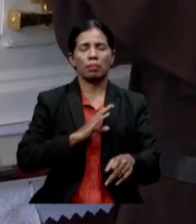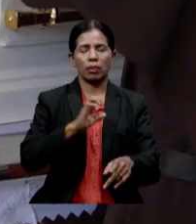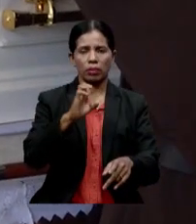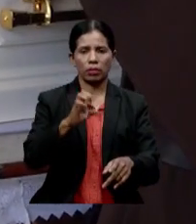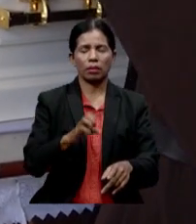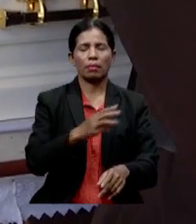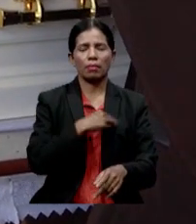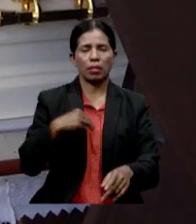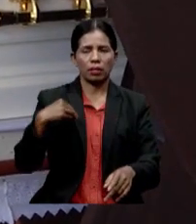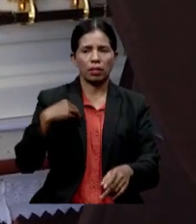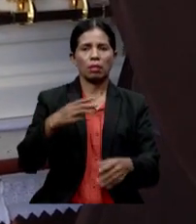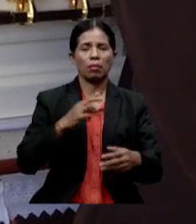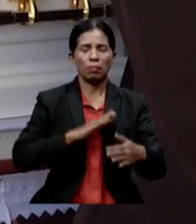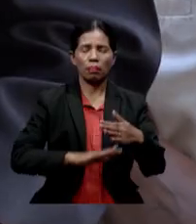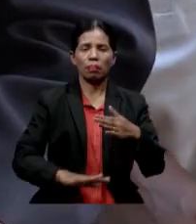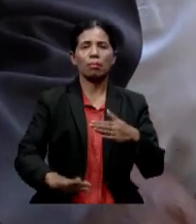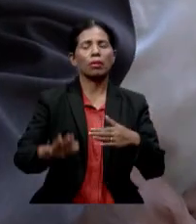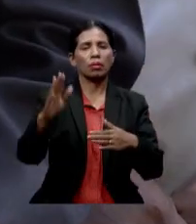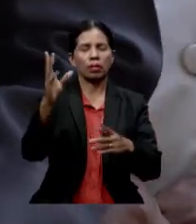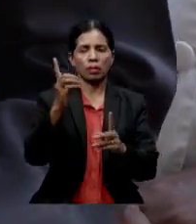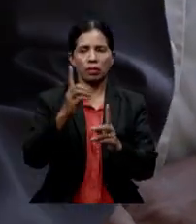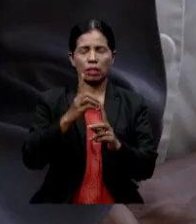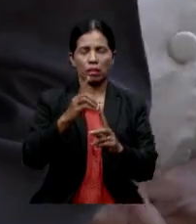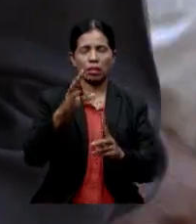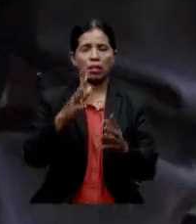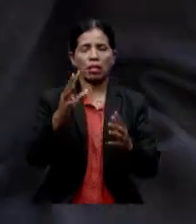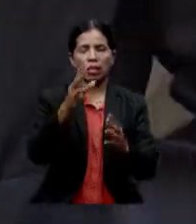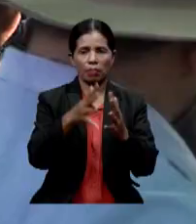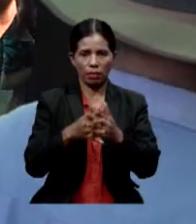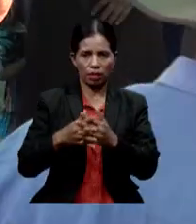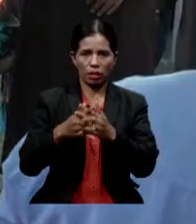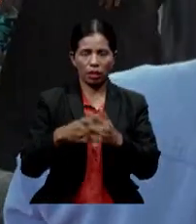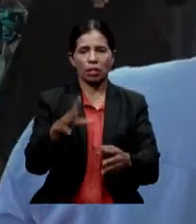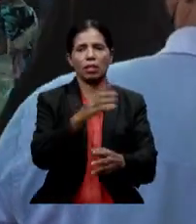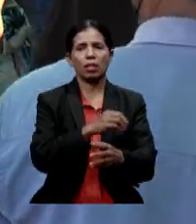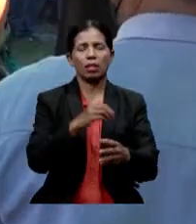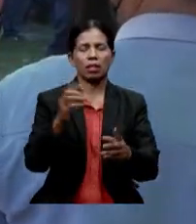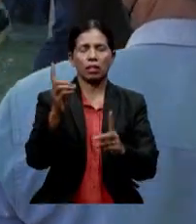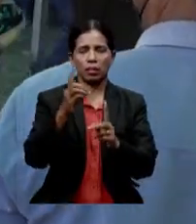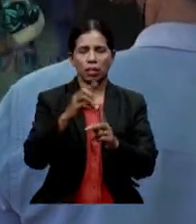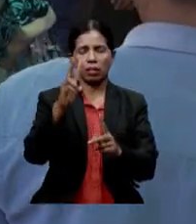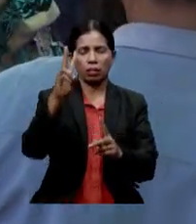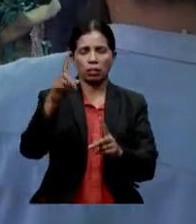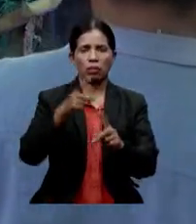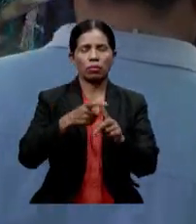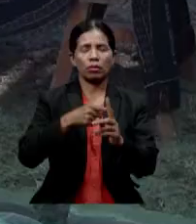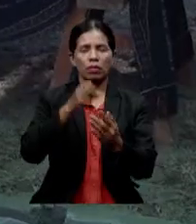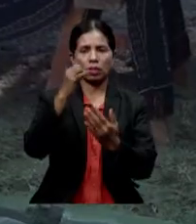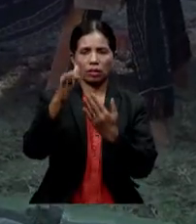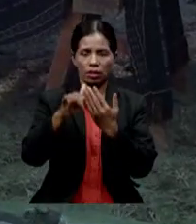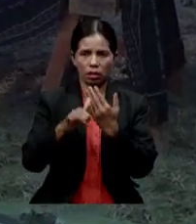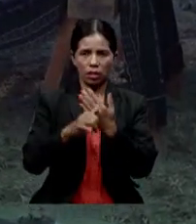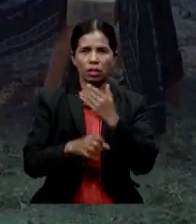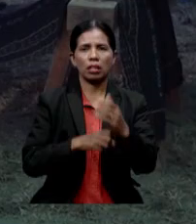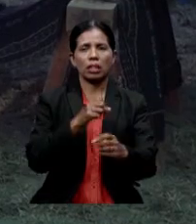Irmang Idalia, moris iha moka provinsia Spalet, Republika Dominikana, iha lorun rua Fulan Zaneiro,